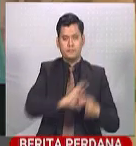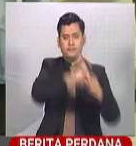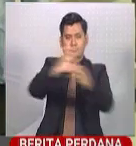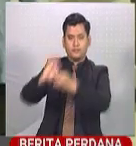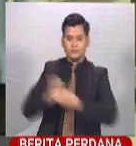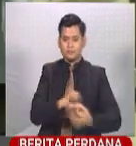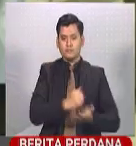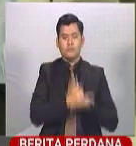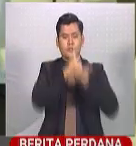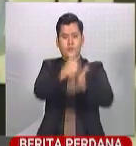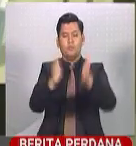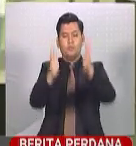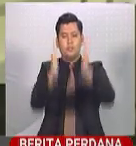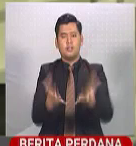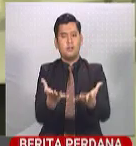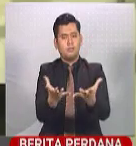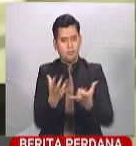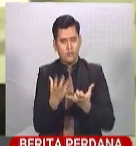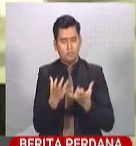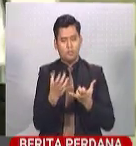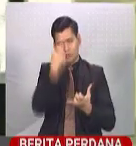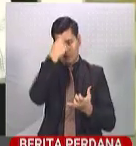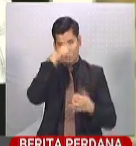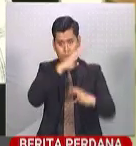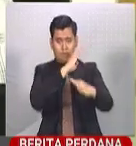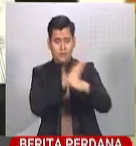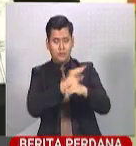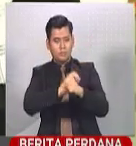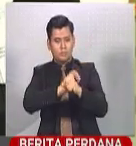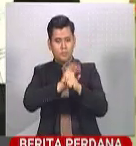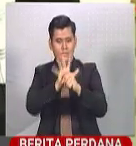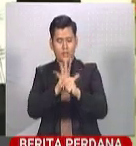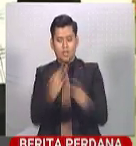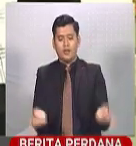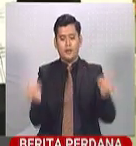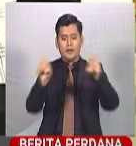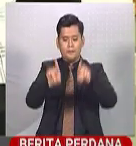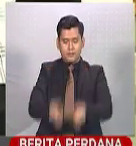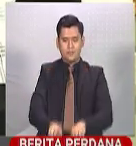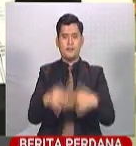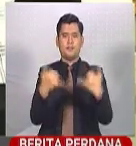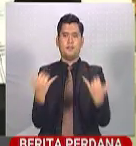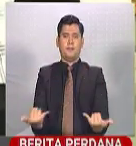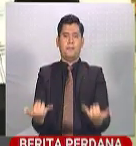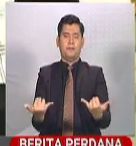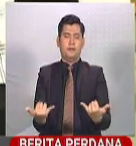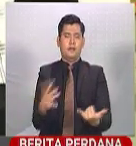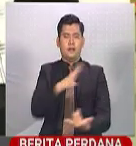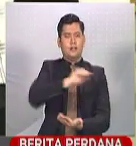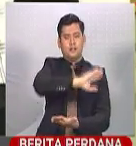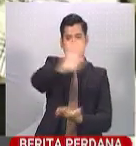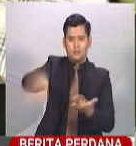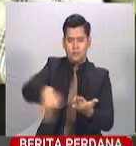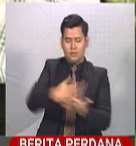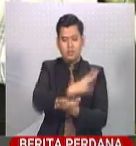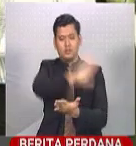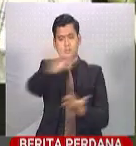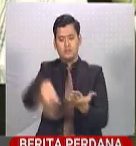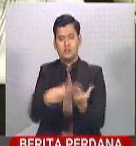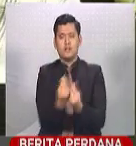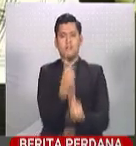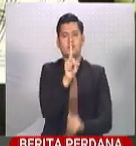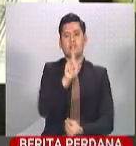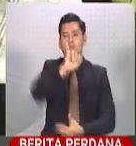bagi membantu mereka yang memerlukan dalam menangani krisis yang melanda negara ketika ini. Secara keseluruhan, sejumlah